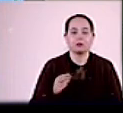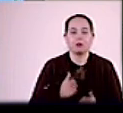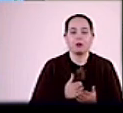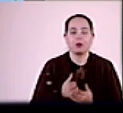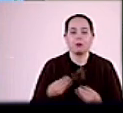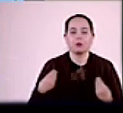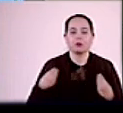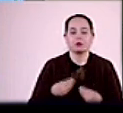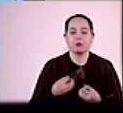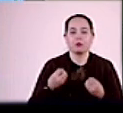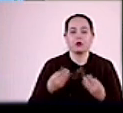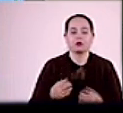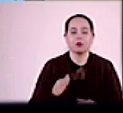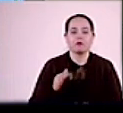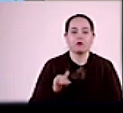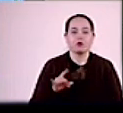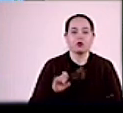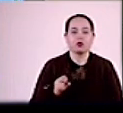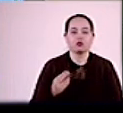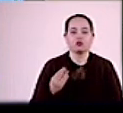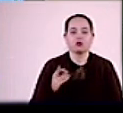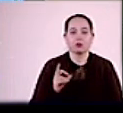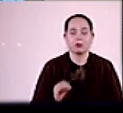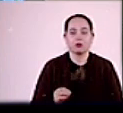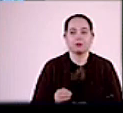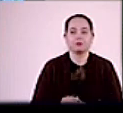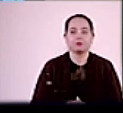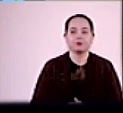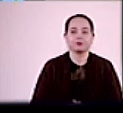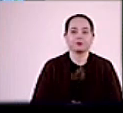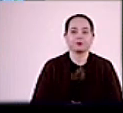надетой простой фуражке.